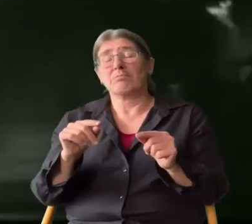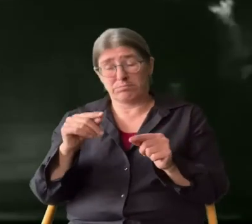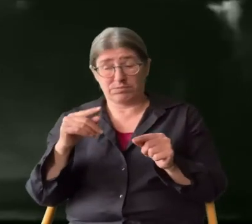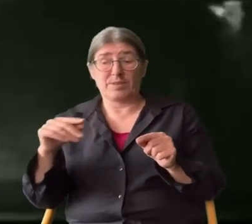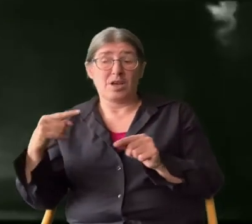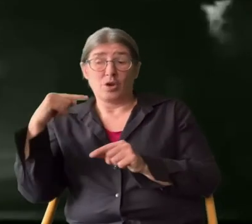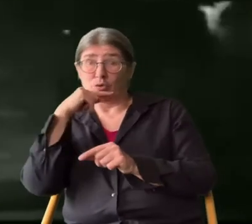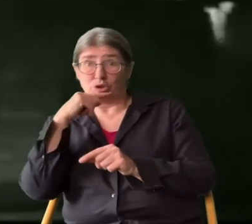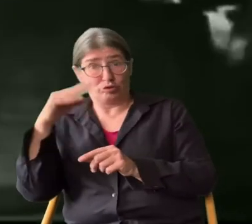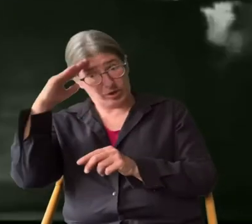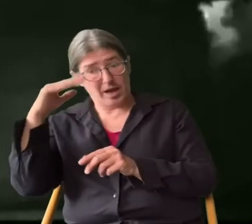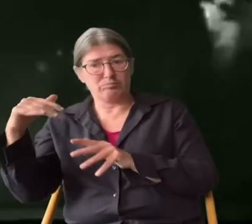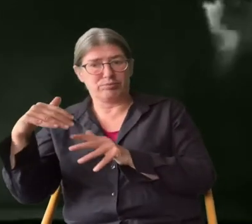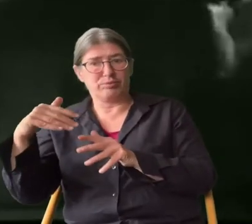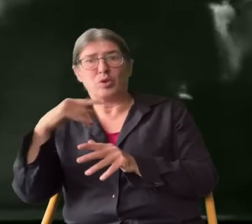deutscher Verbrechen gesehen.